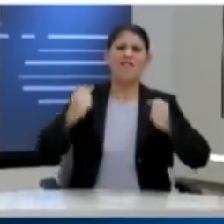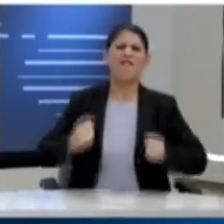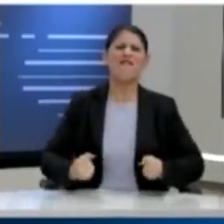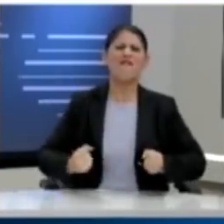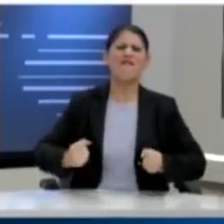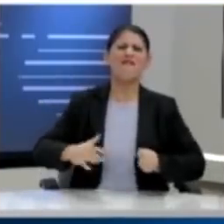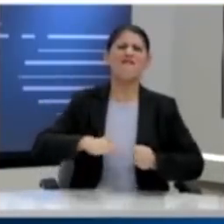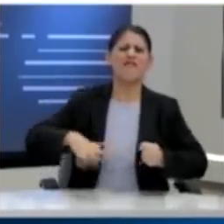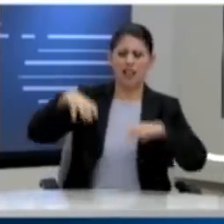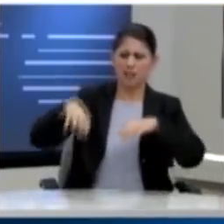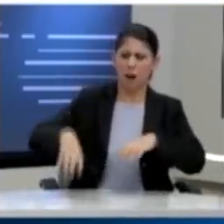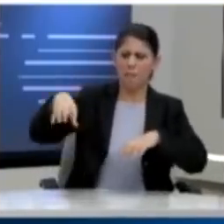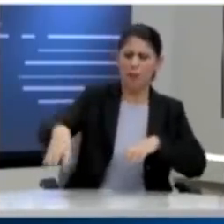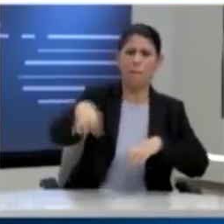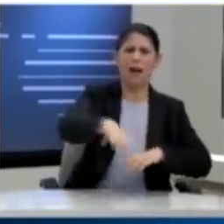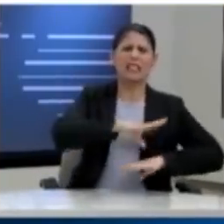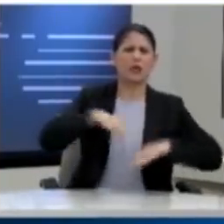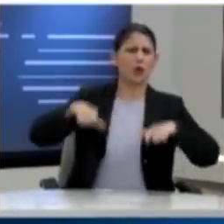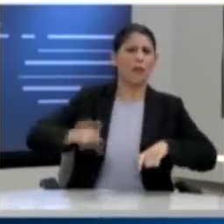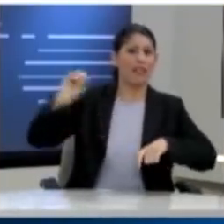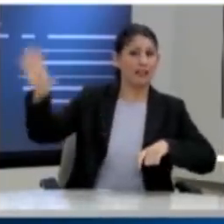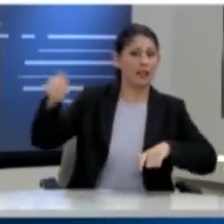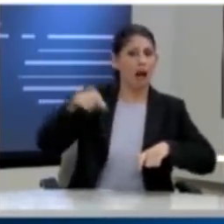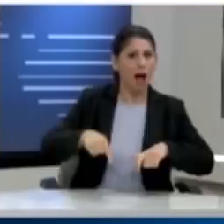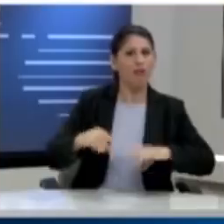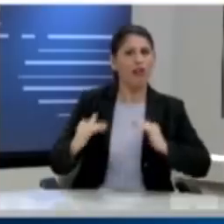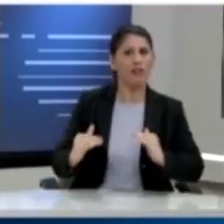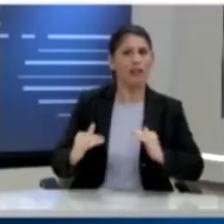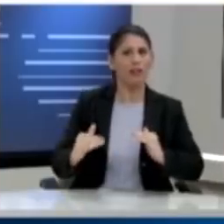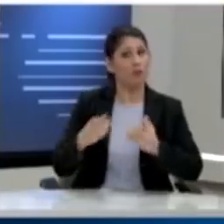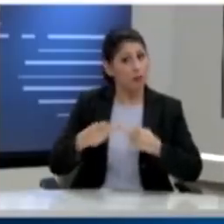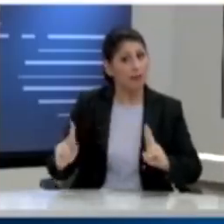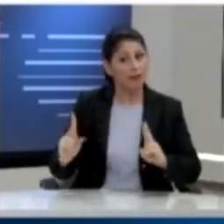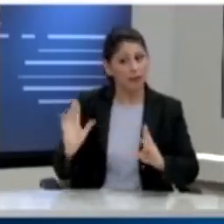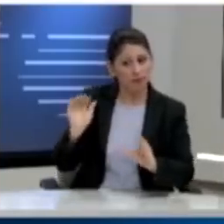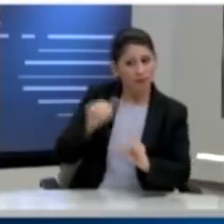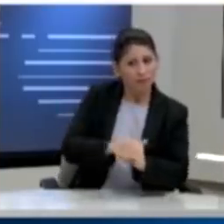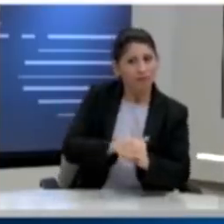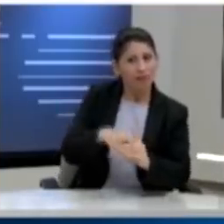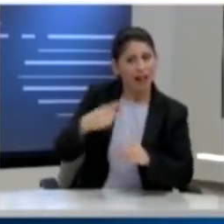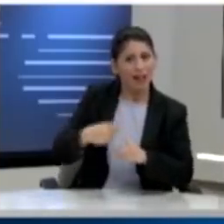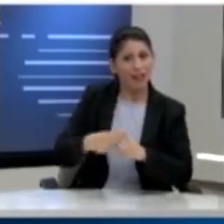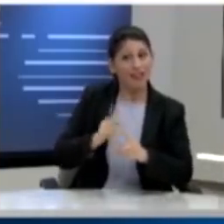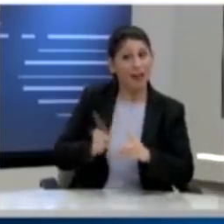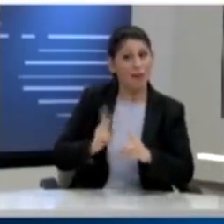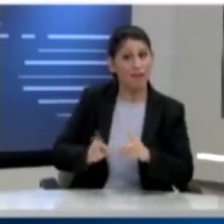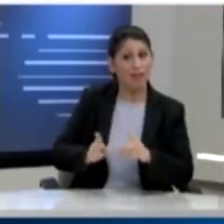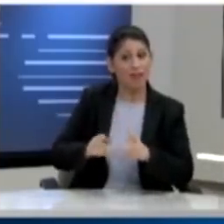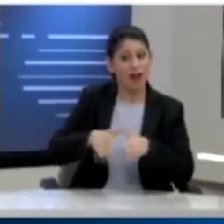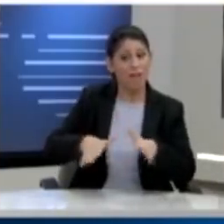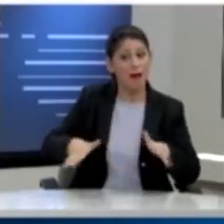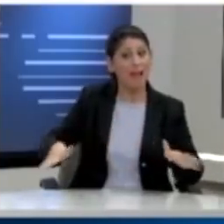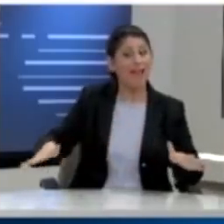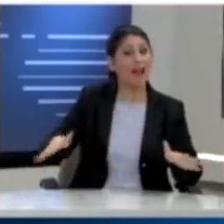Ελλάδα. Είναι αυτές οι διατάξεις που επιτρέπουν την εμπλοκή της χώρας σε επικίνδυνους υπεριαλιστικούς